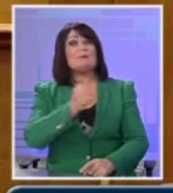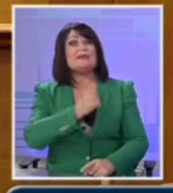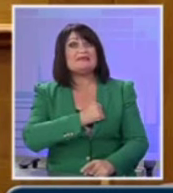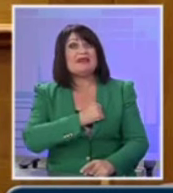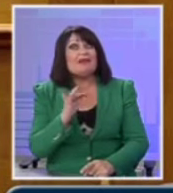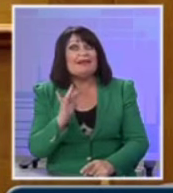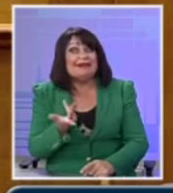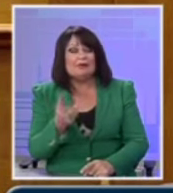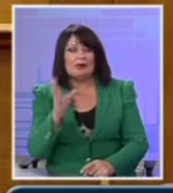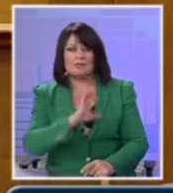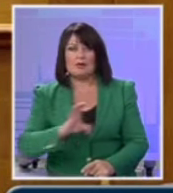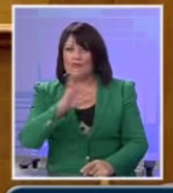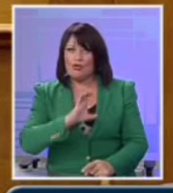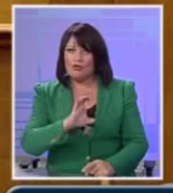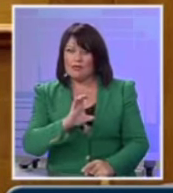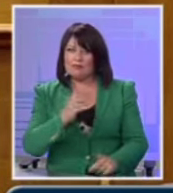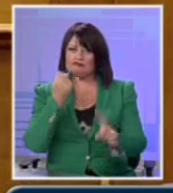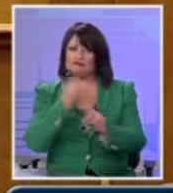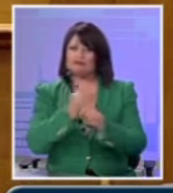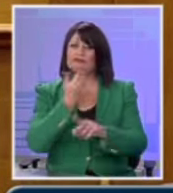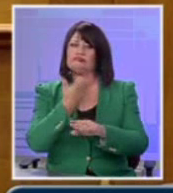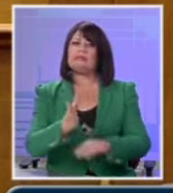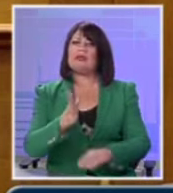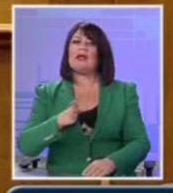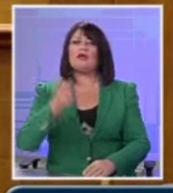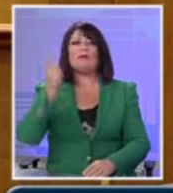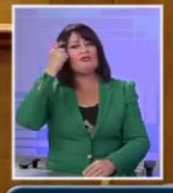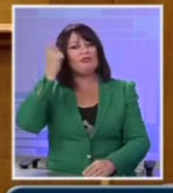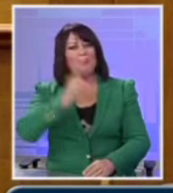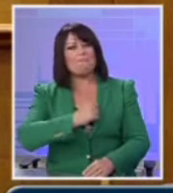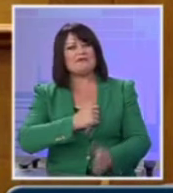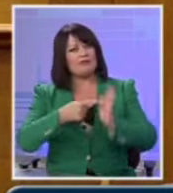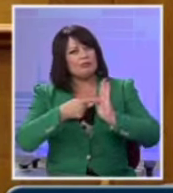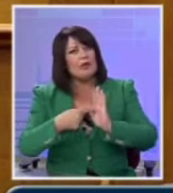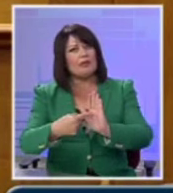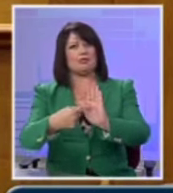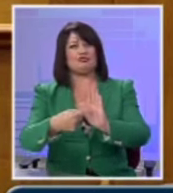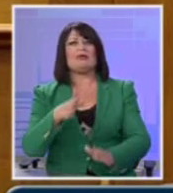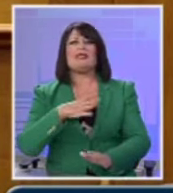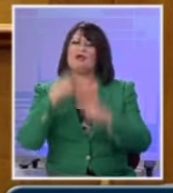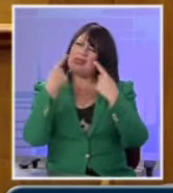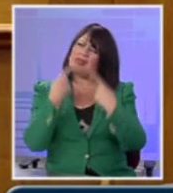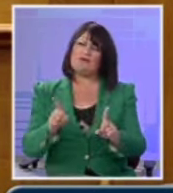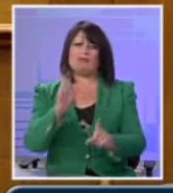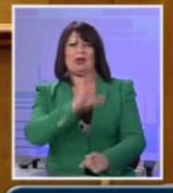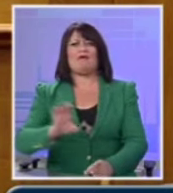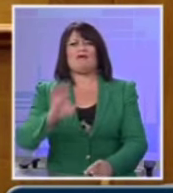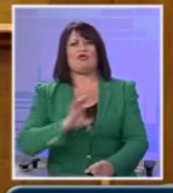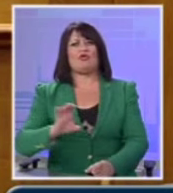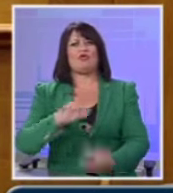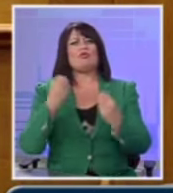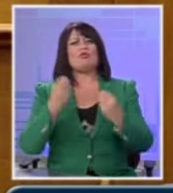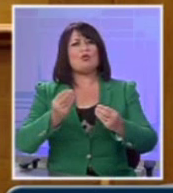Ευρώπη, που διεκδικεί να προωθήσει τη δικιά της αντίληψη. Διότι εμείς θέλουμε μια άλλη Ευρώπη, με